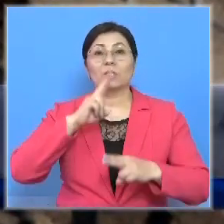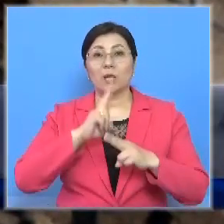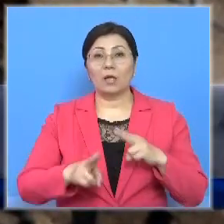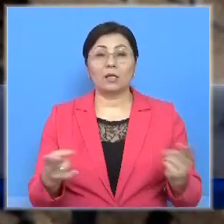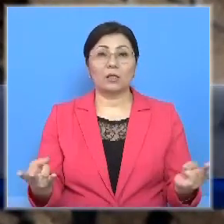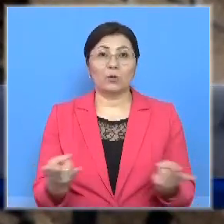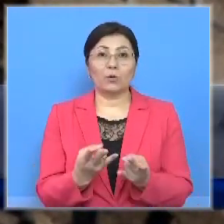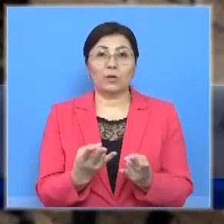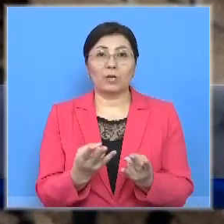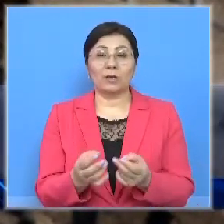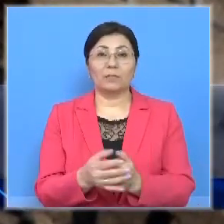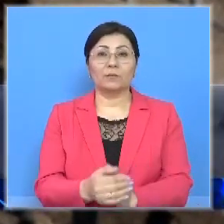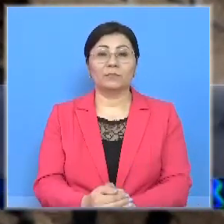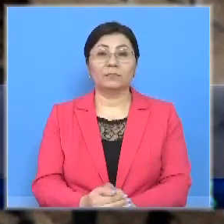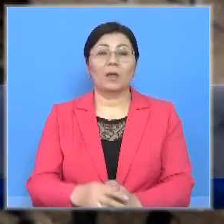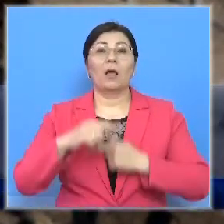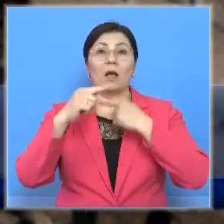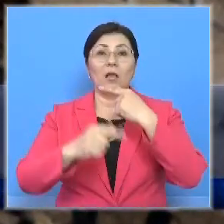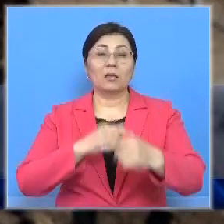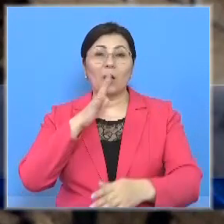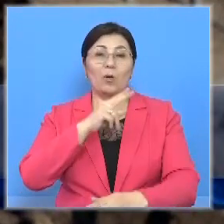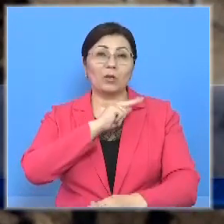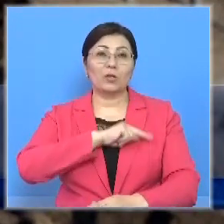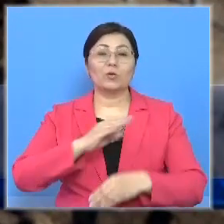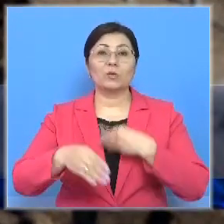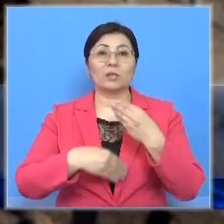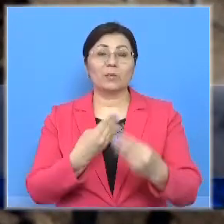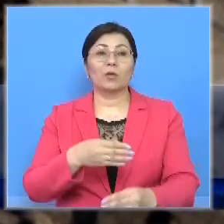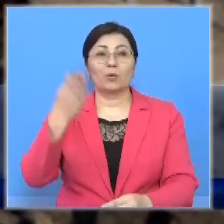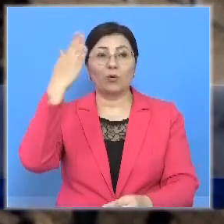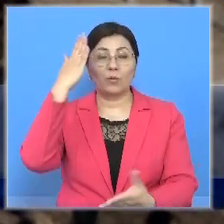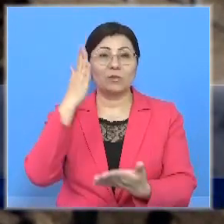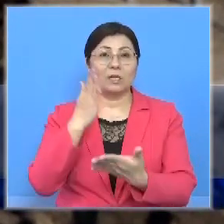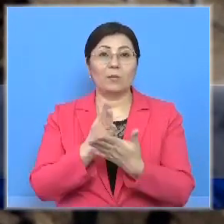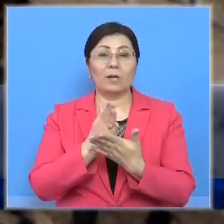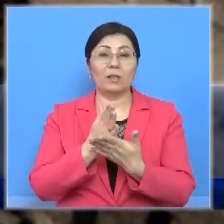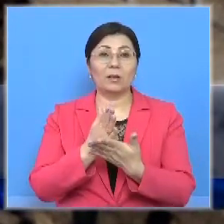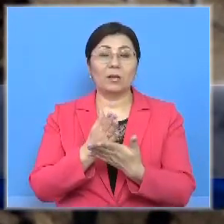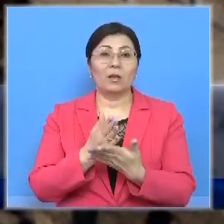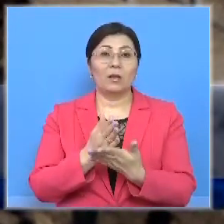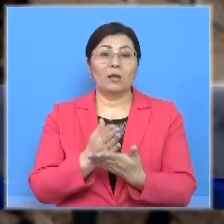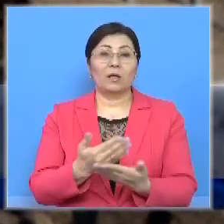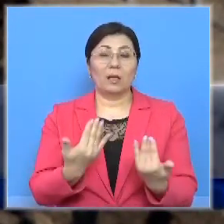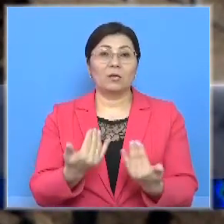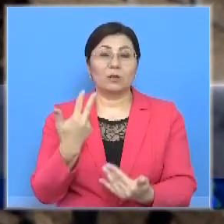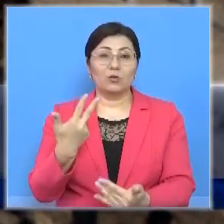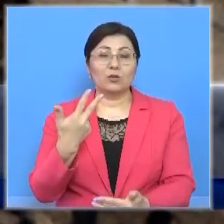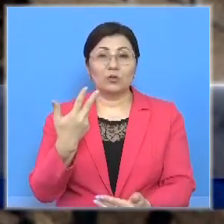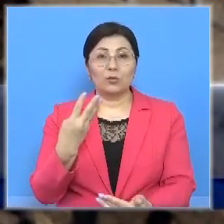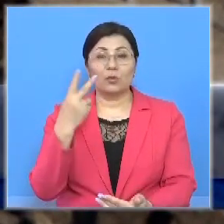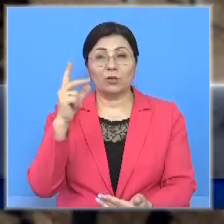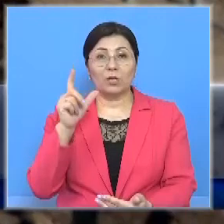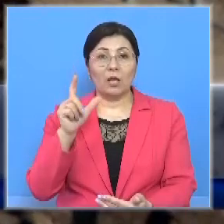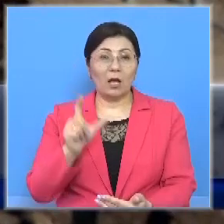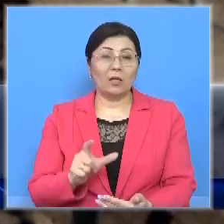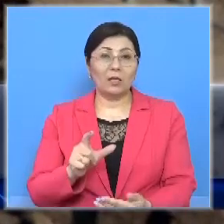уже. Алдағы уақытта жұмыспен қамту ойымызда бар. Осы күнге дейін міне уже 3-4 адам келді жұмысқа алу